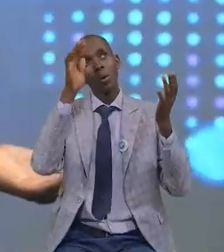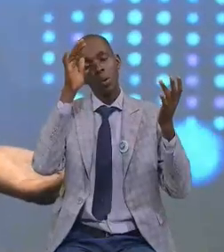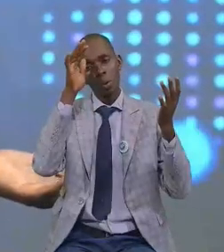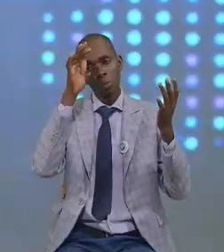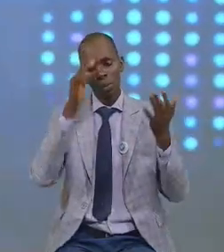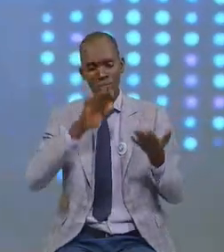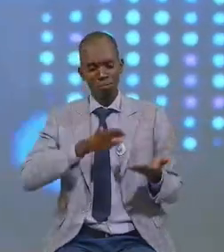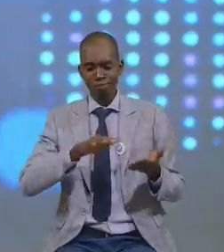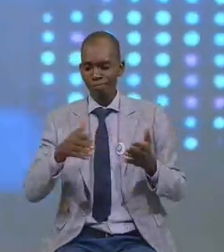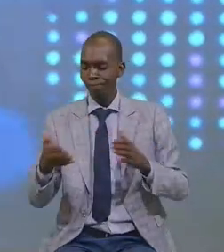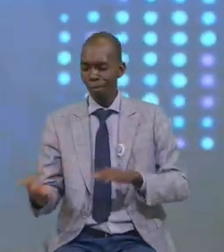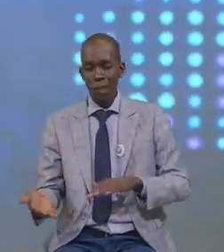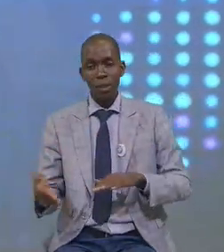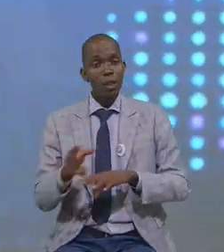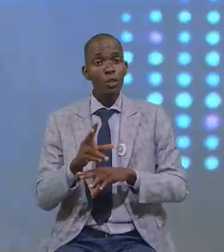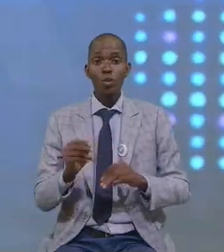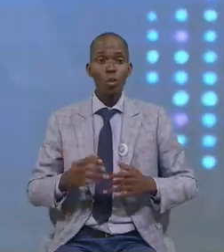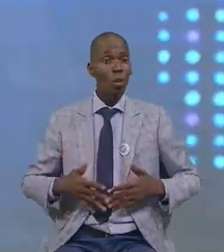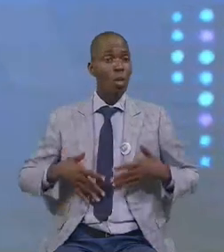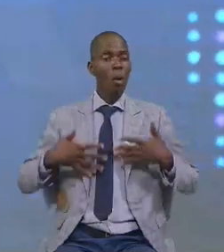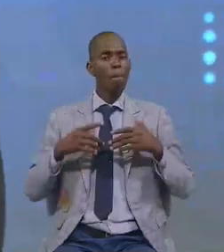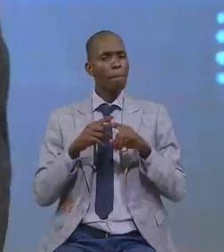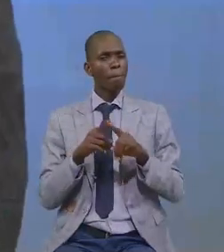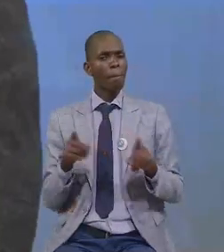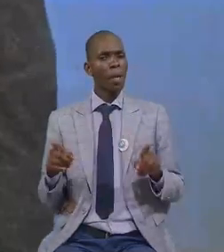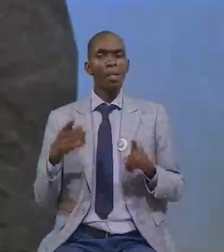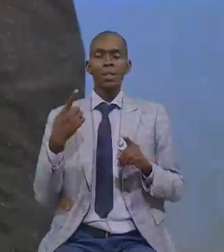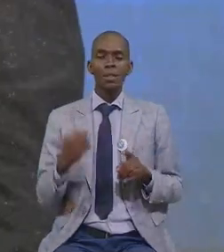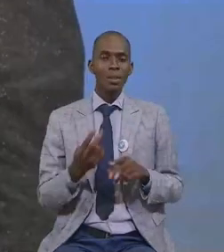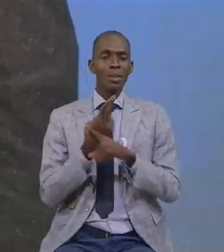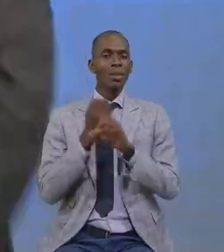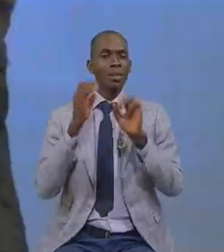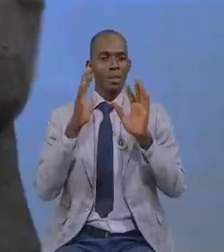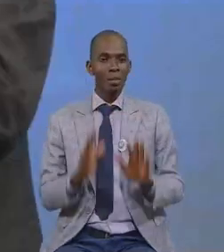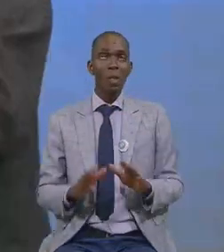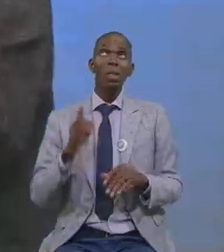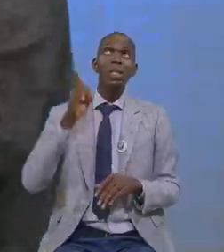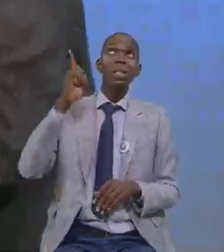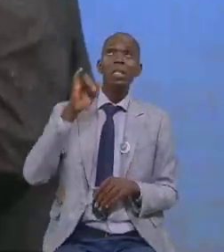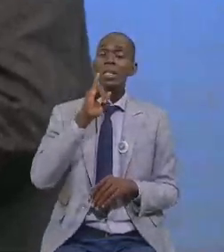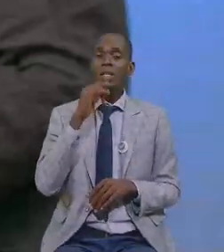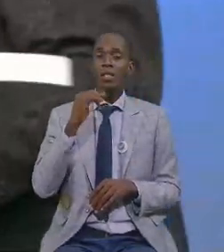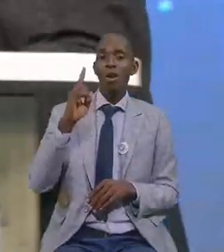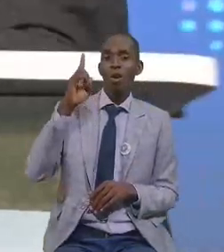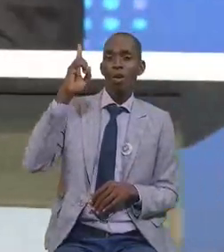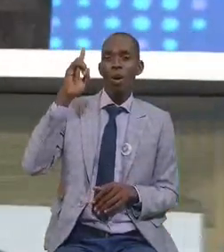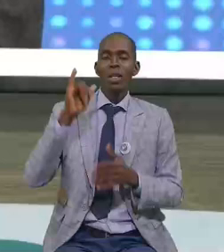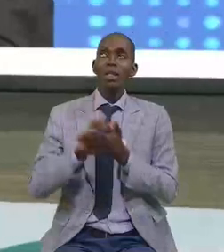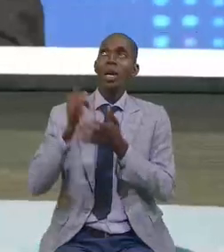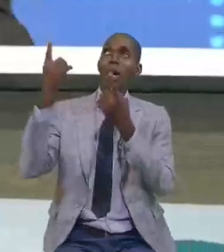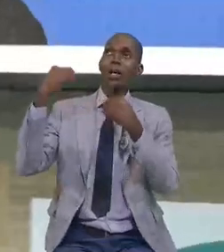sans espoir. Alors, il est mort, pas de vie. Mais le Rédempteur vient et c'est lui